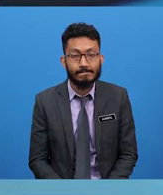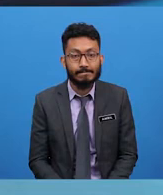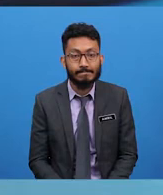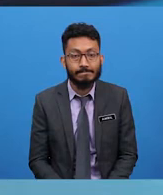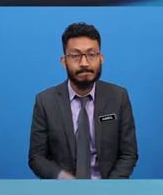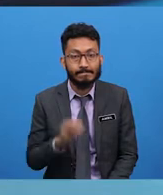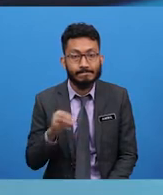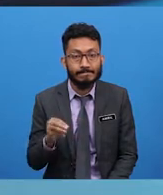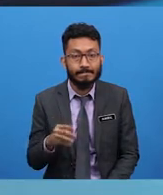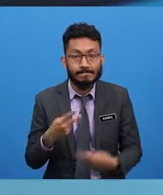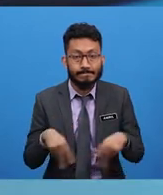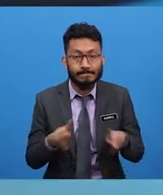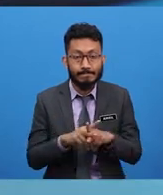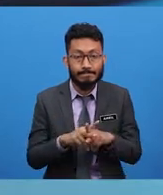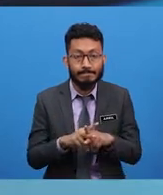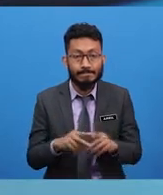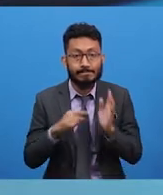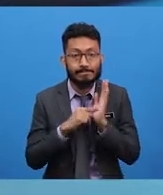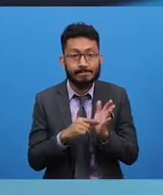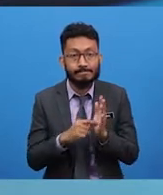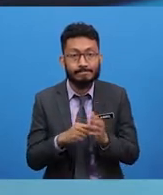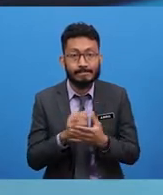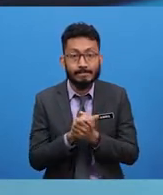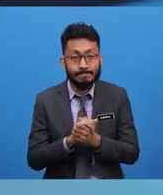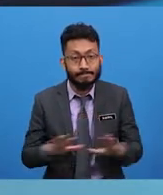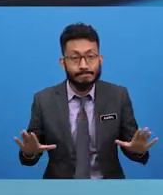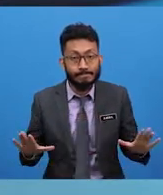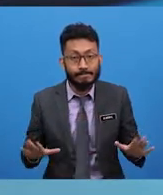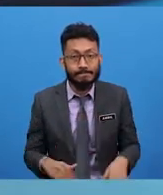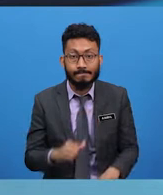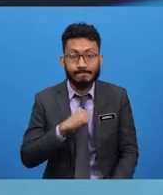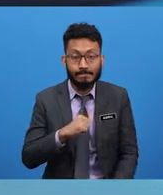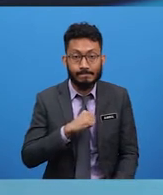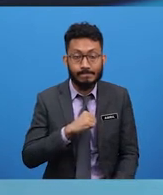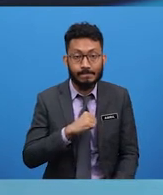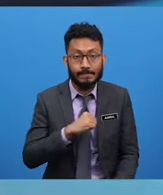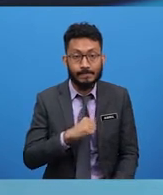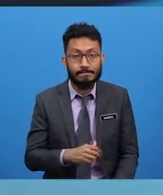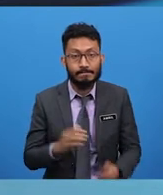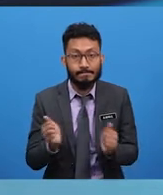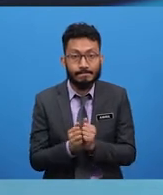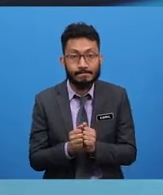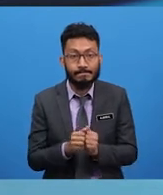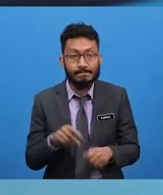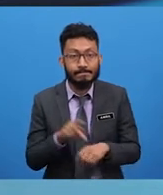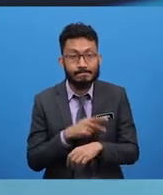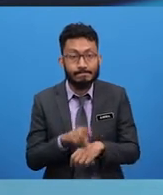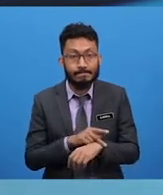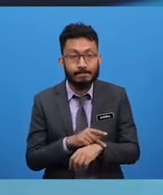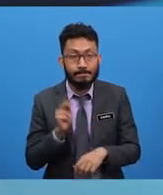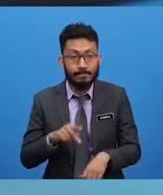Murid-murid perlulah mengutamakan keselamatan diri sendiri dengan memakai